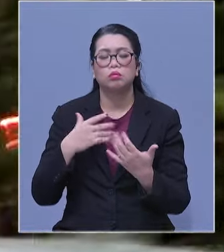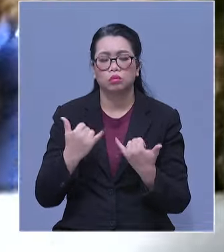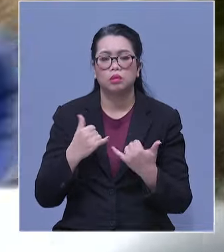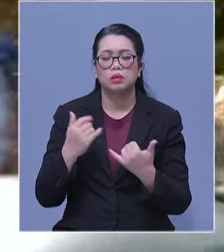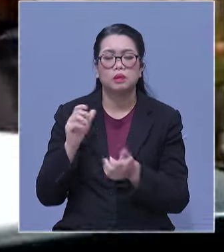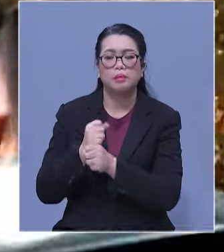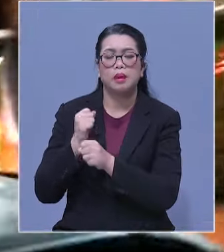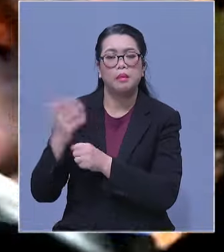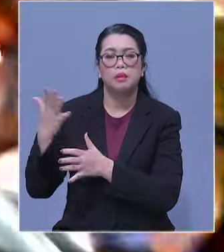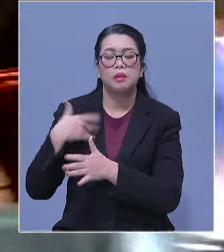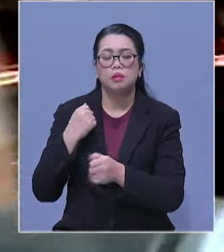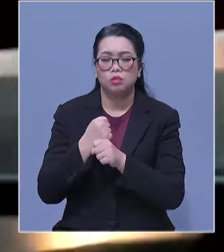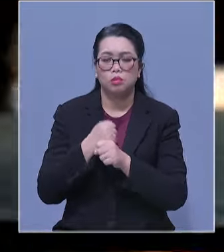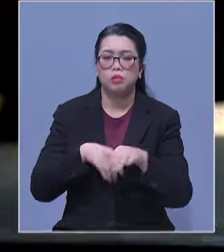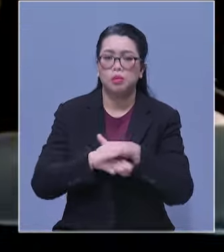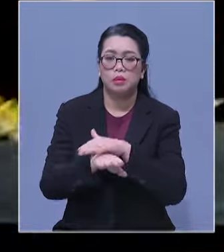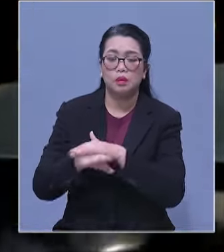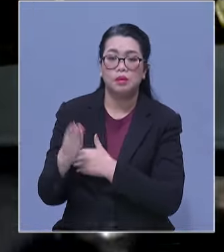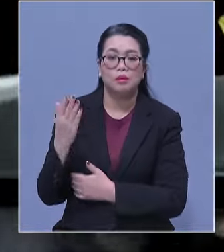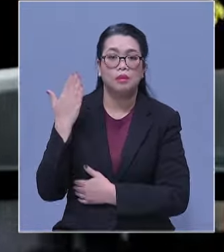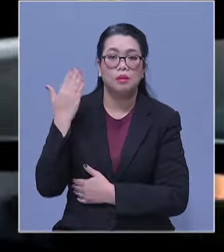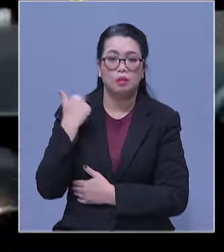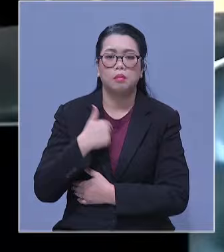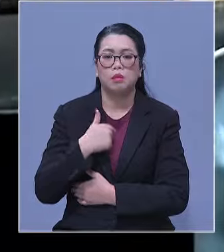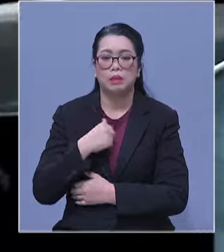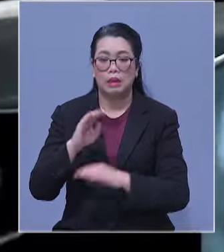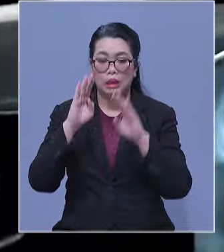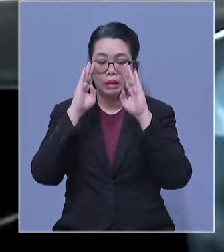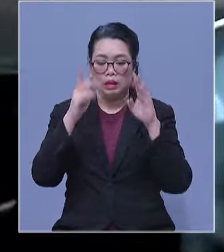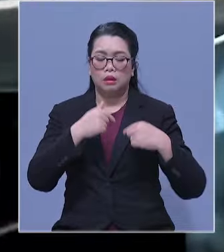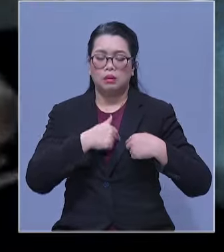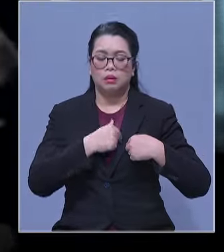ฟังดีๆนะเขาบอกว่าที่ผ่านมาเนี่ยเขาตั้งจิต